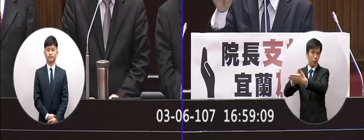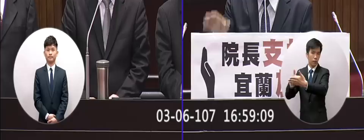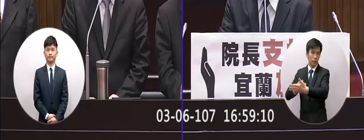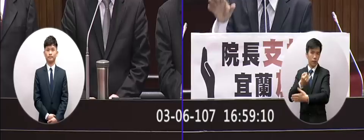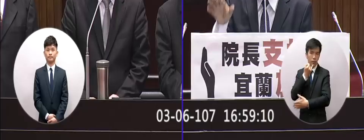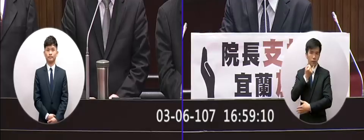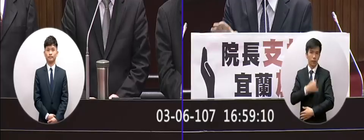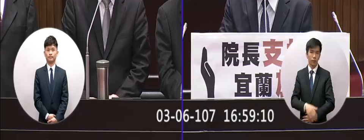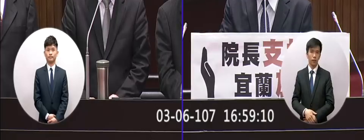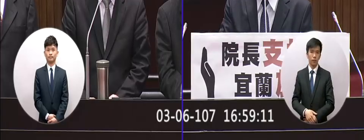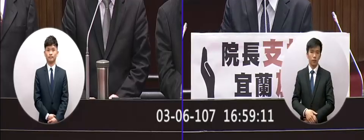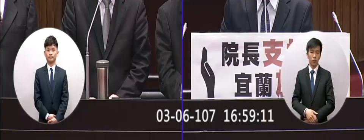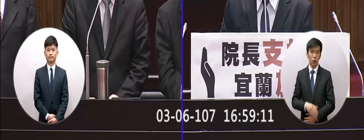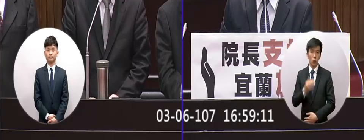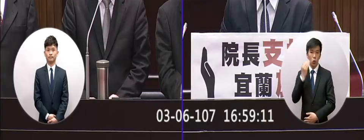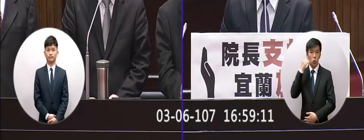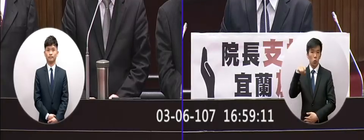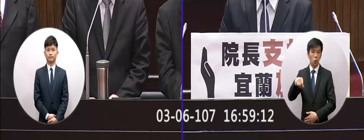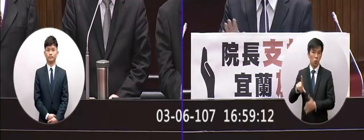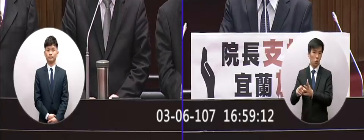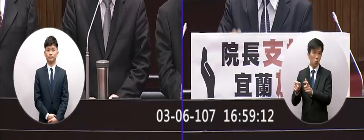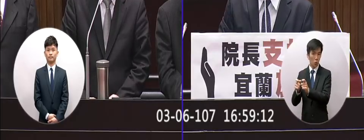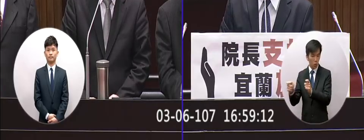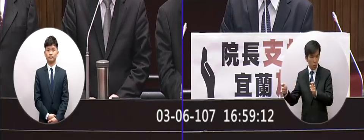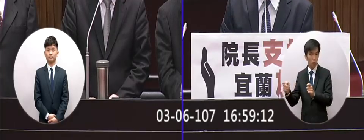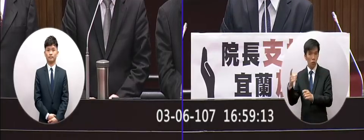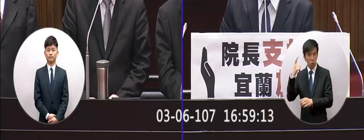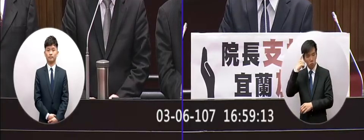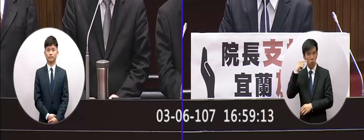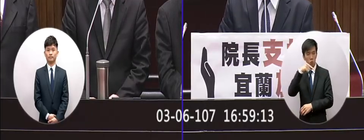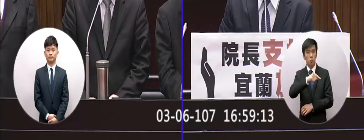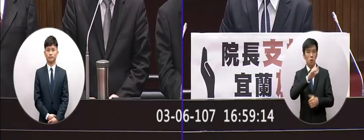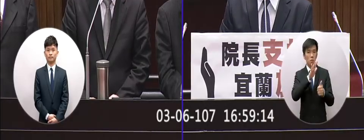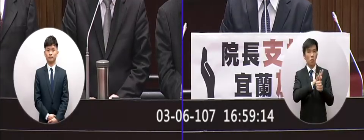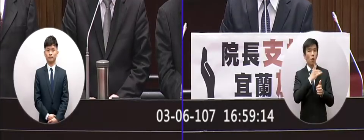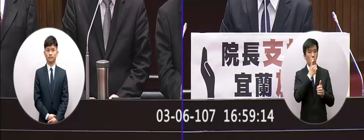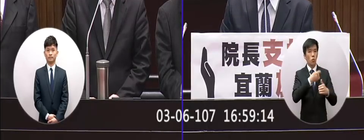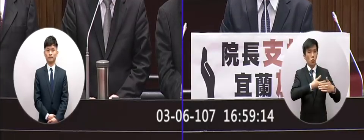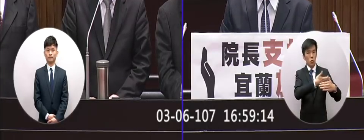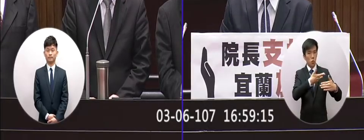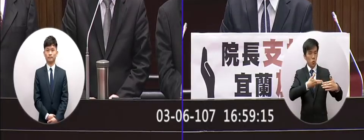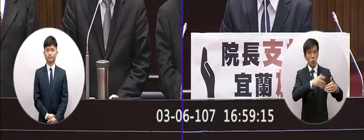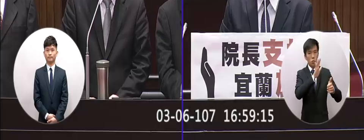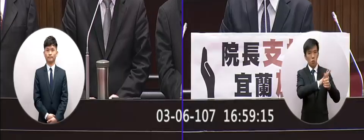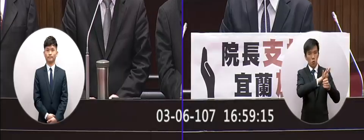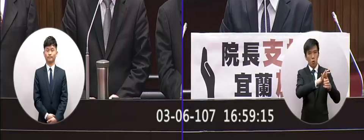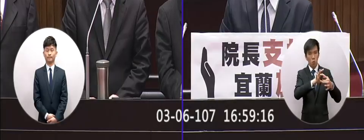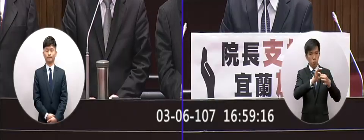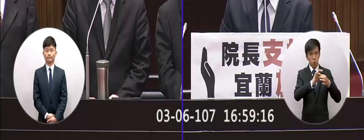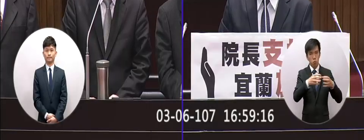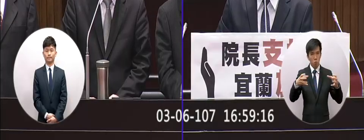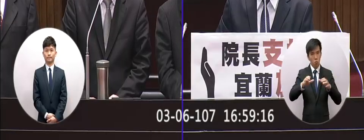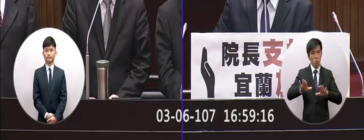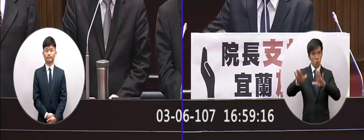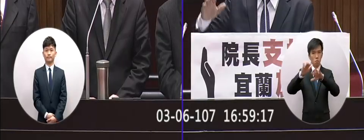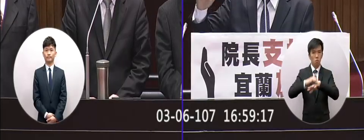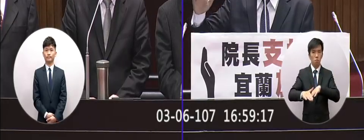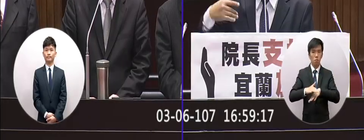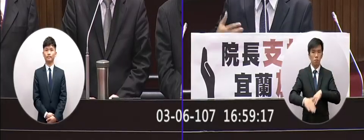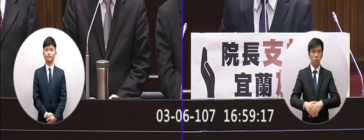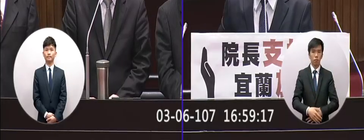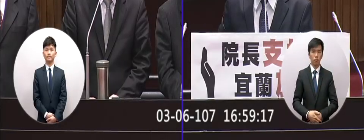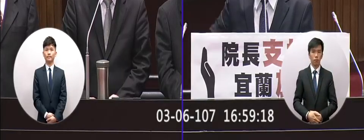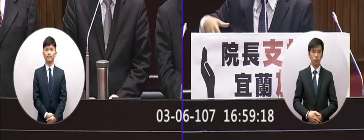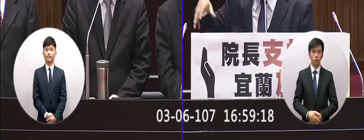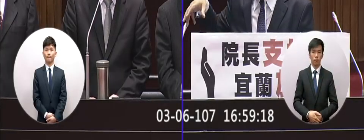期来讲，对翡翠水库的水质的影响是有正向的相关。当然